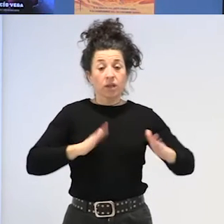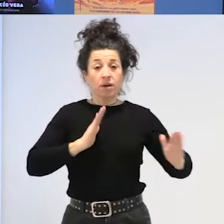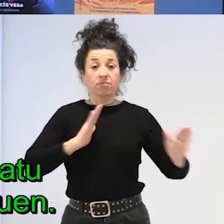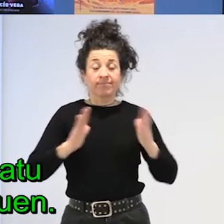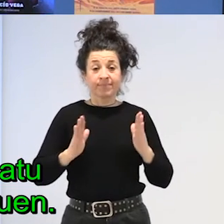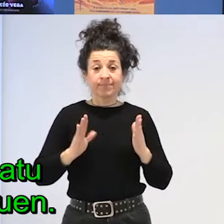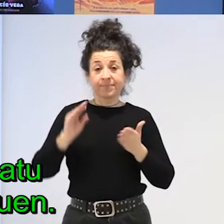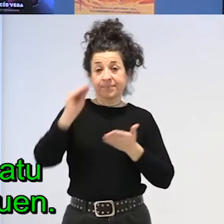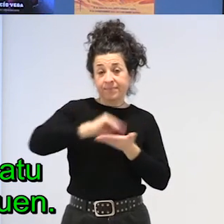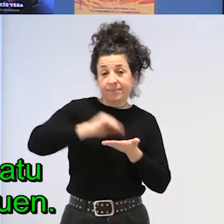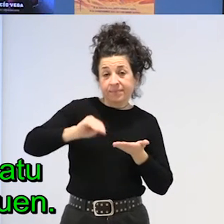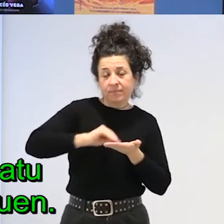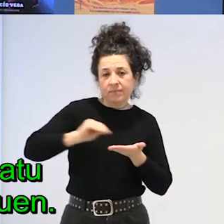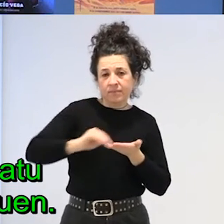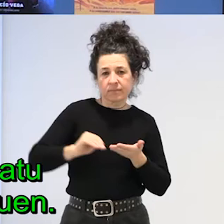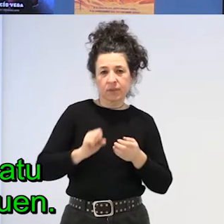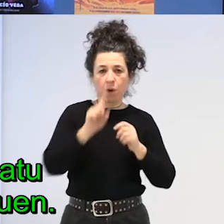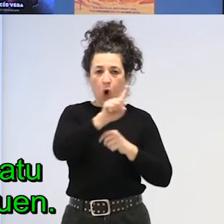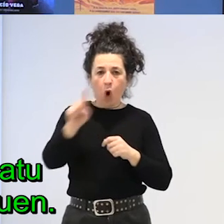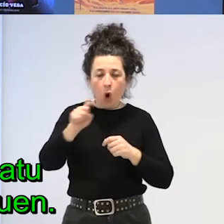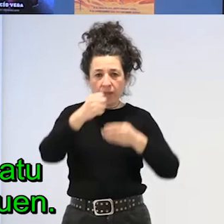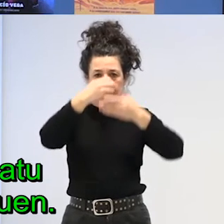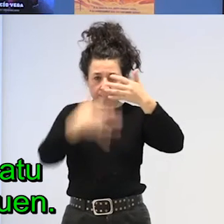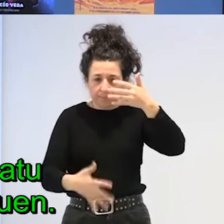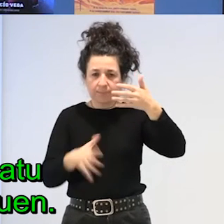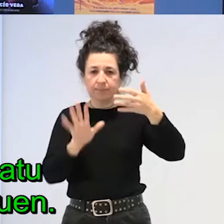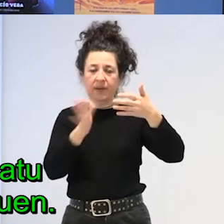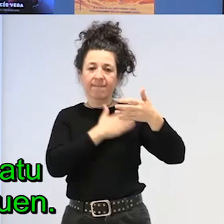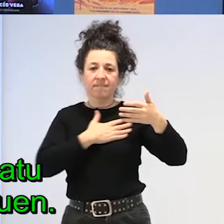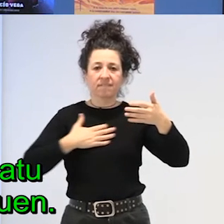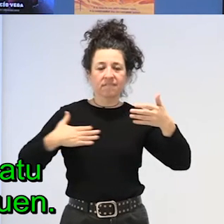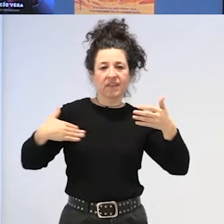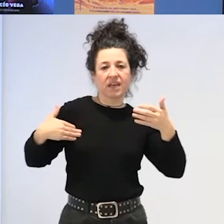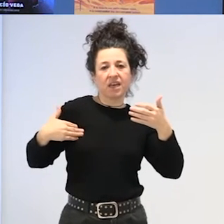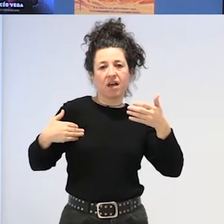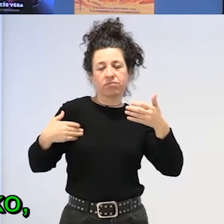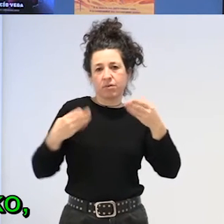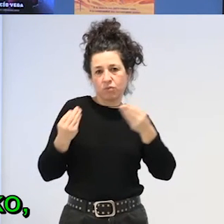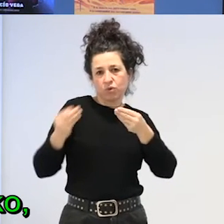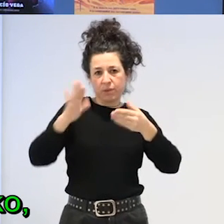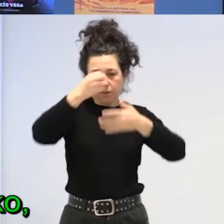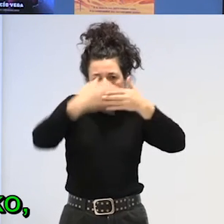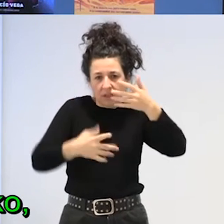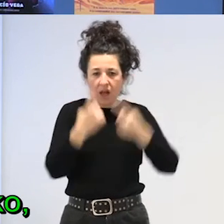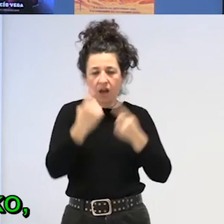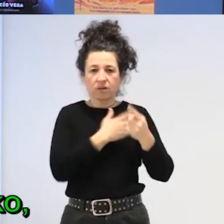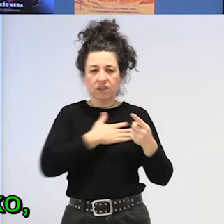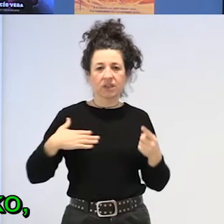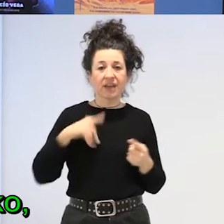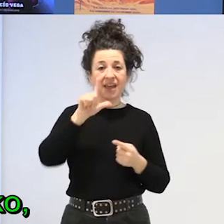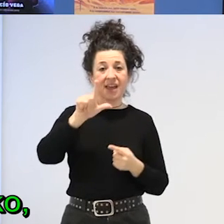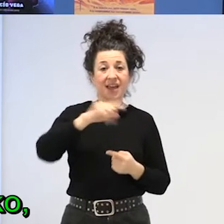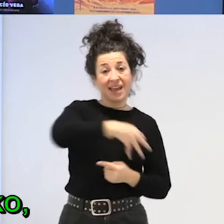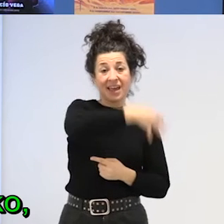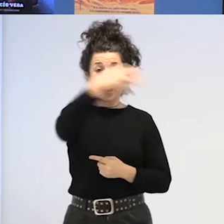bat, bueno, 11 dira, baina batzuk aipatu, bueno, gutxienez erakutsi nahi nituen. LGTBQ